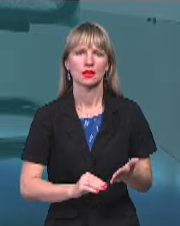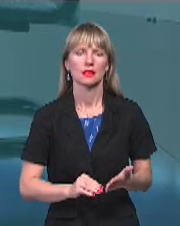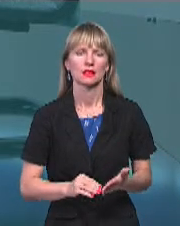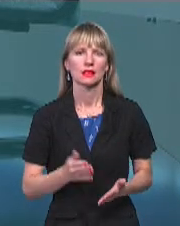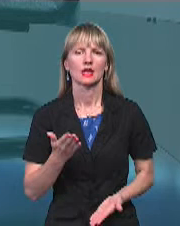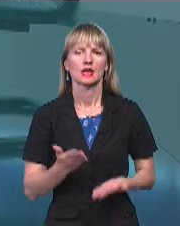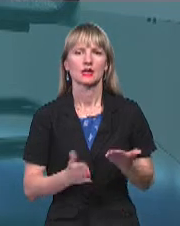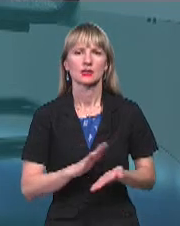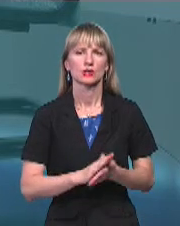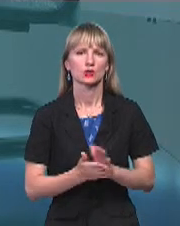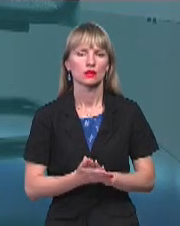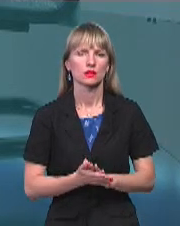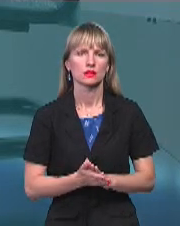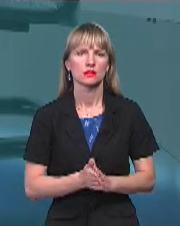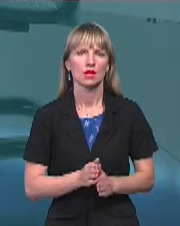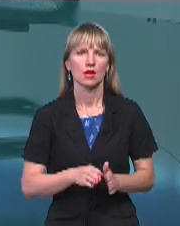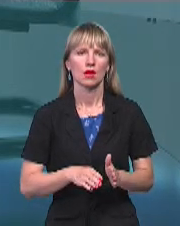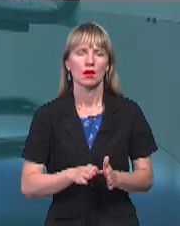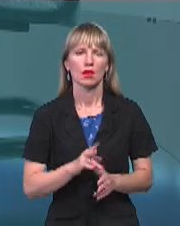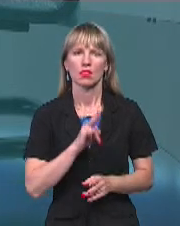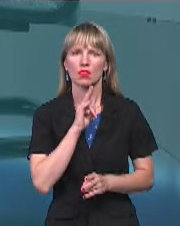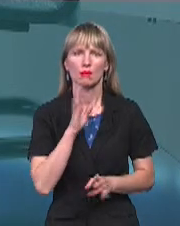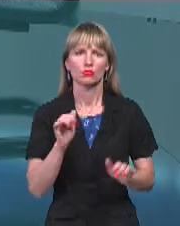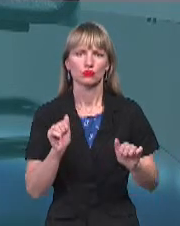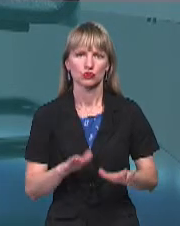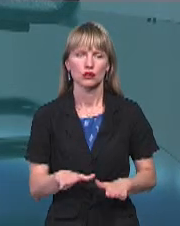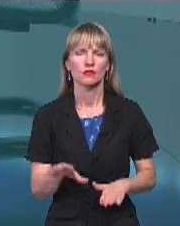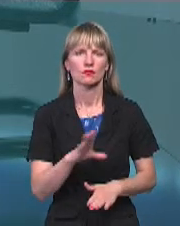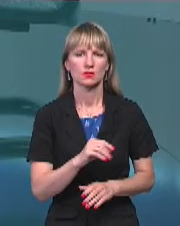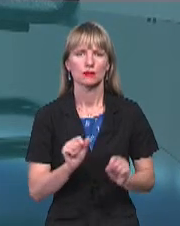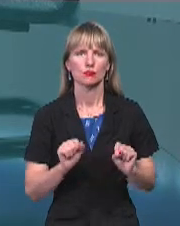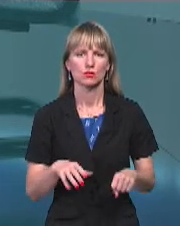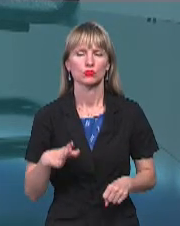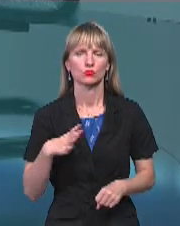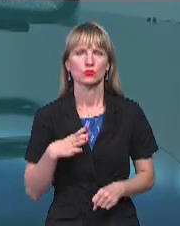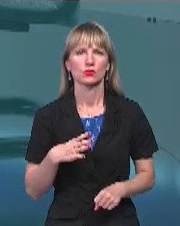Ну, якщо ситуація не виправиться, тому все можливо, звичайно.